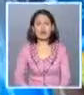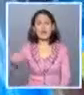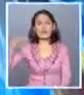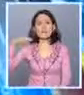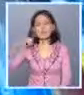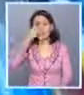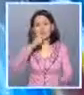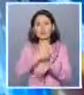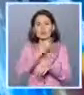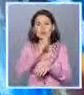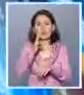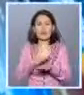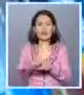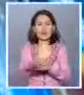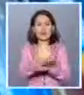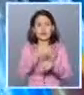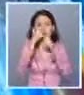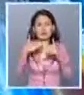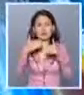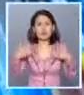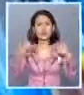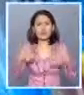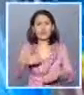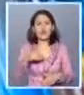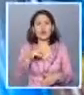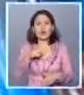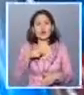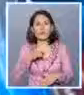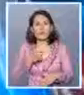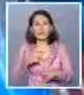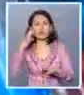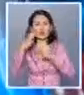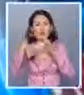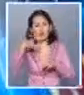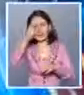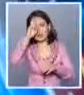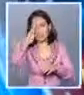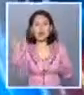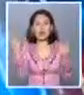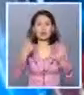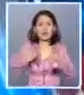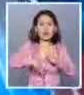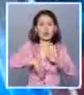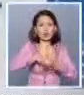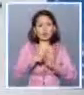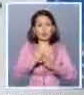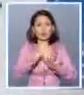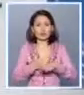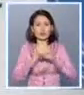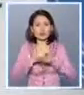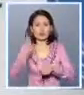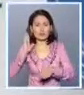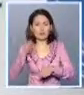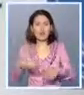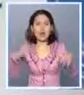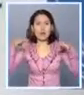Президент Нұрсұлтан Назарбаевтың халыққа жолдауында айтылған G-Global идеясы бүкіл дүниежүзі мемлекеттерін дағдарыстан шығаруға мол мүмкіндік